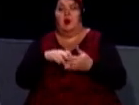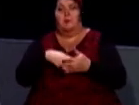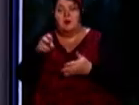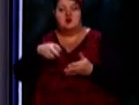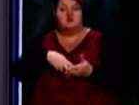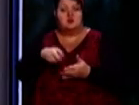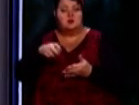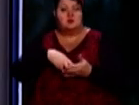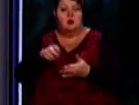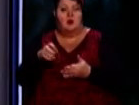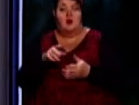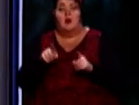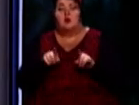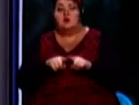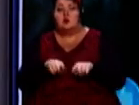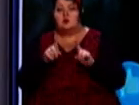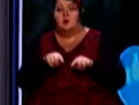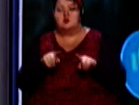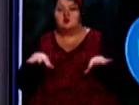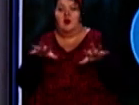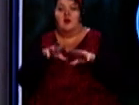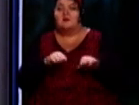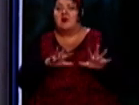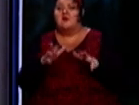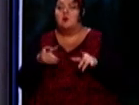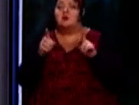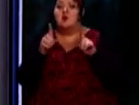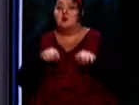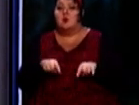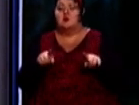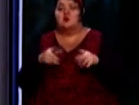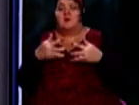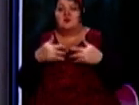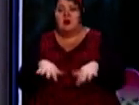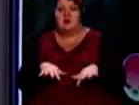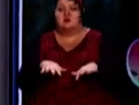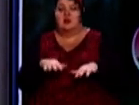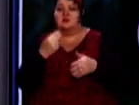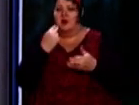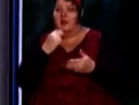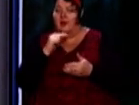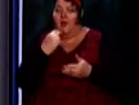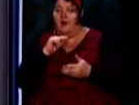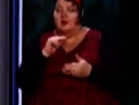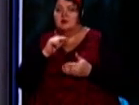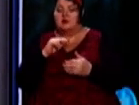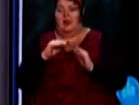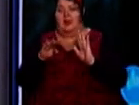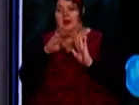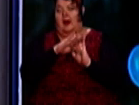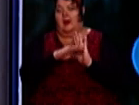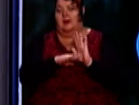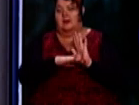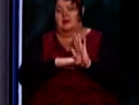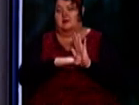що все відбувається тому, що втрачається якість і рейтинг